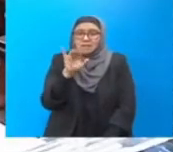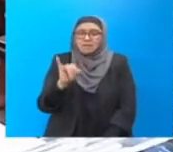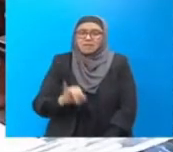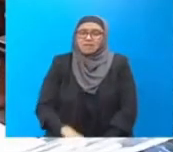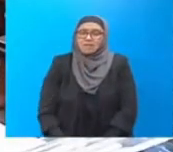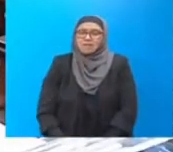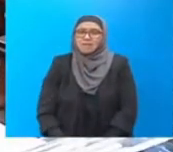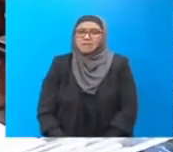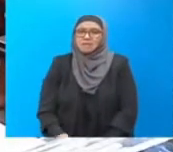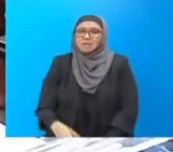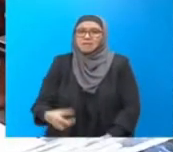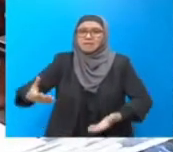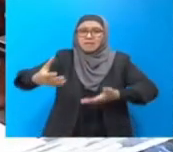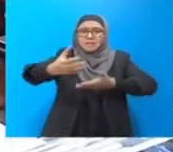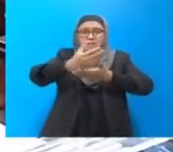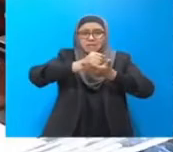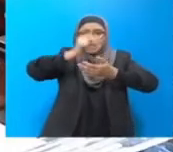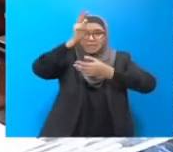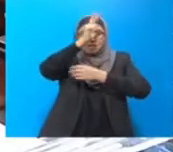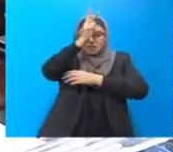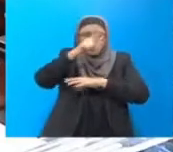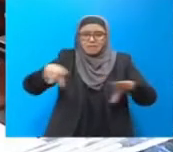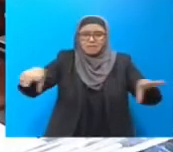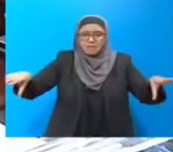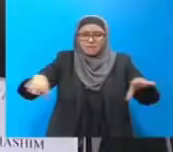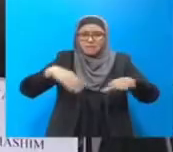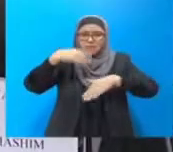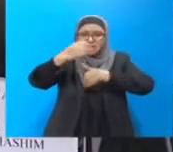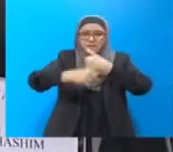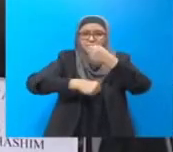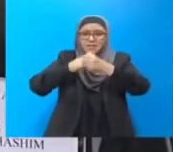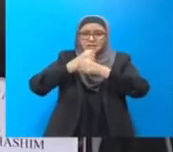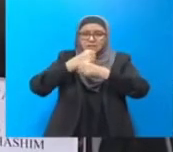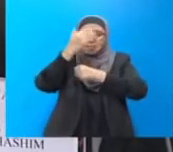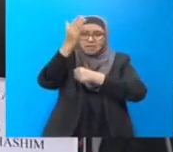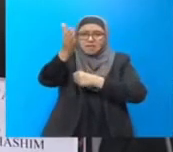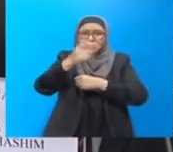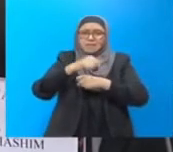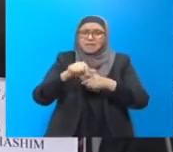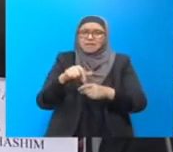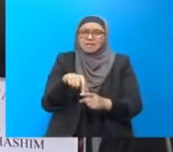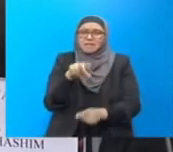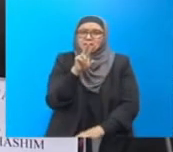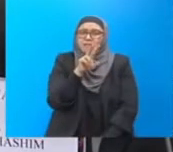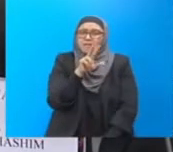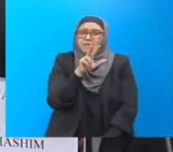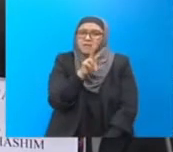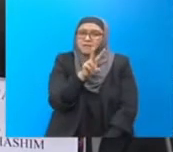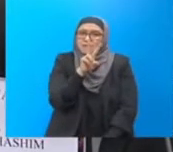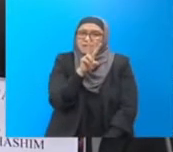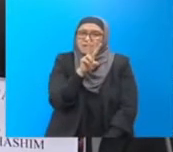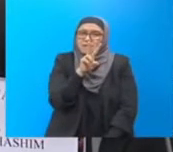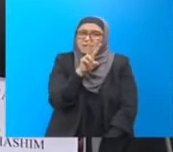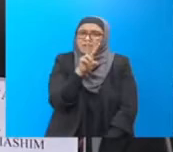yang dianjurkan pada tahun depan God 263